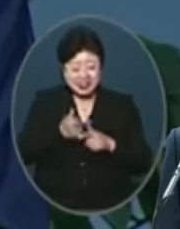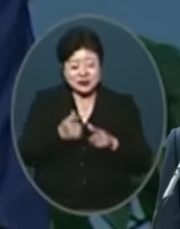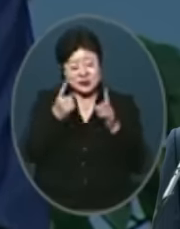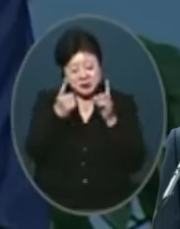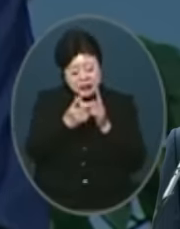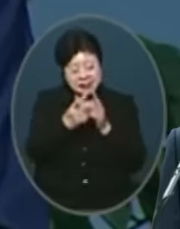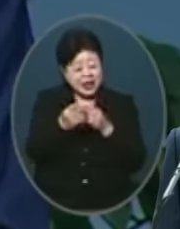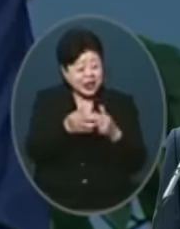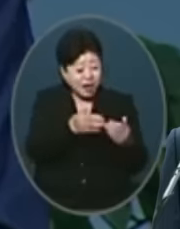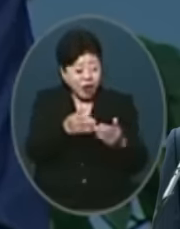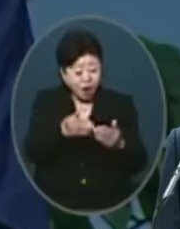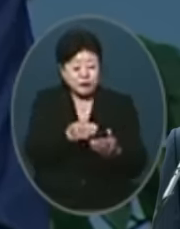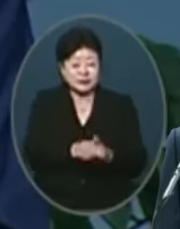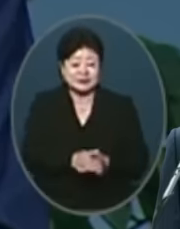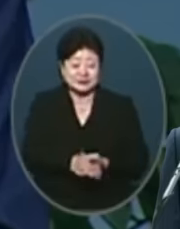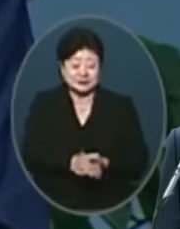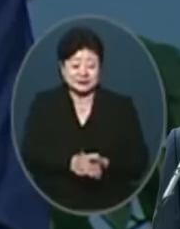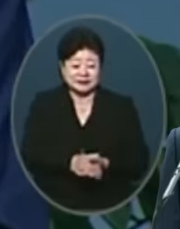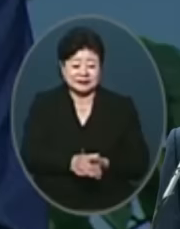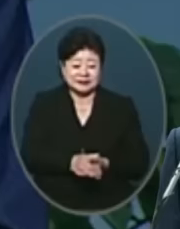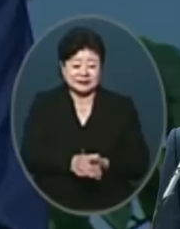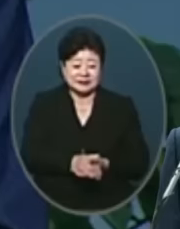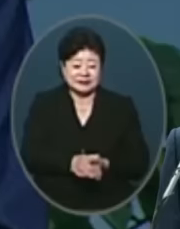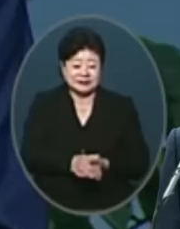예수님을 만나는 체험이